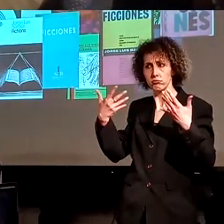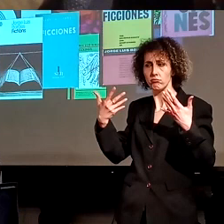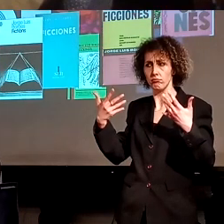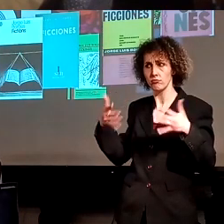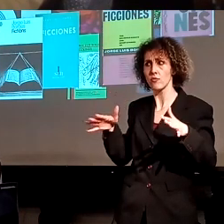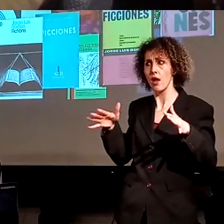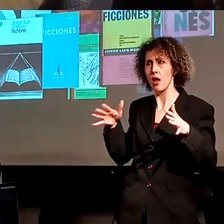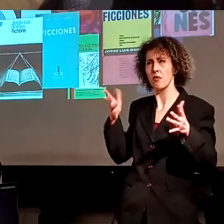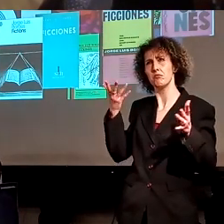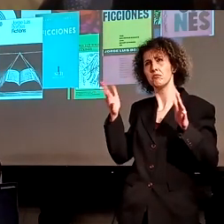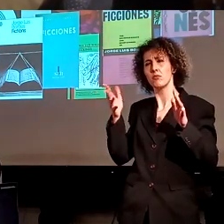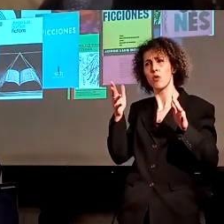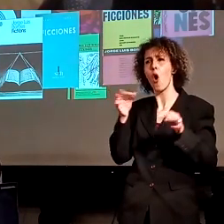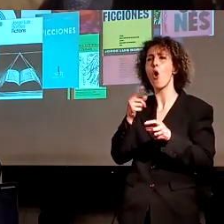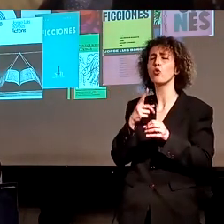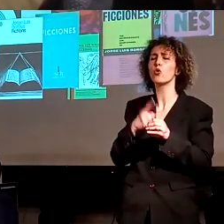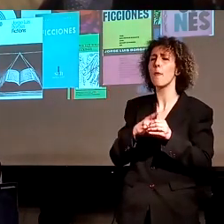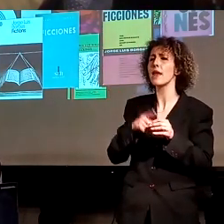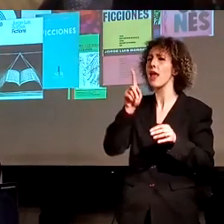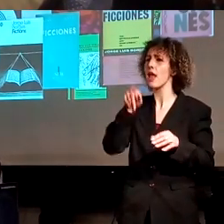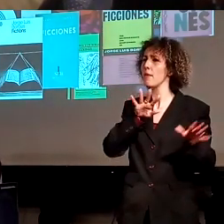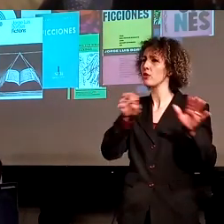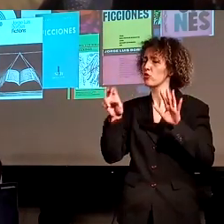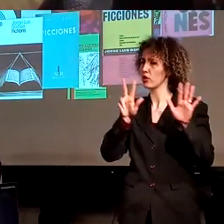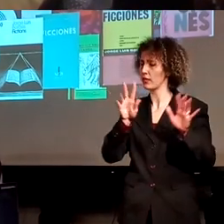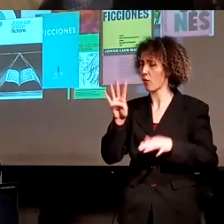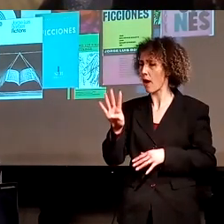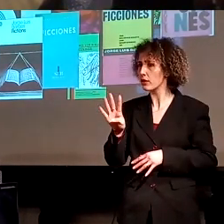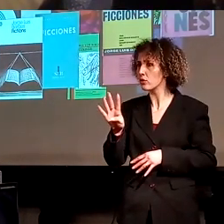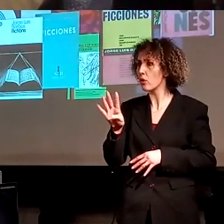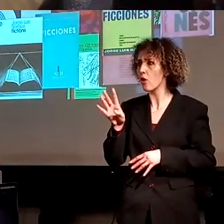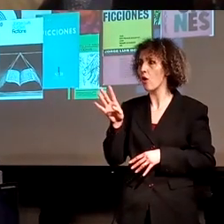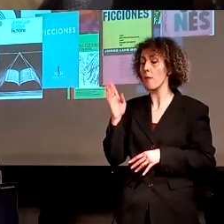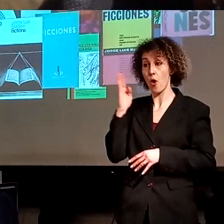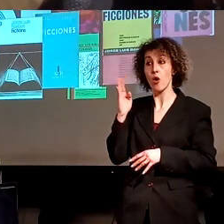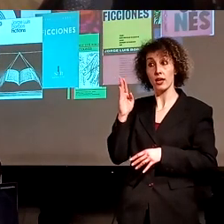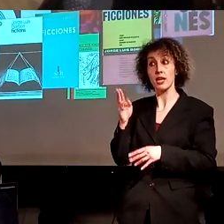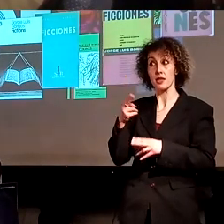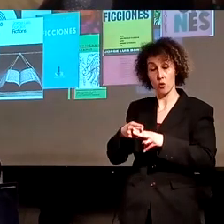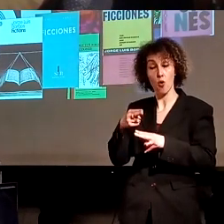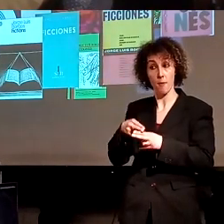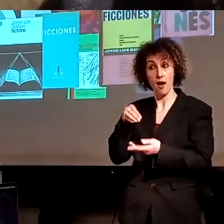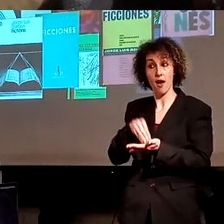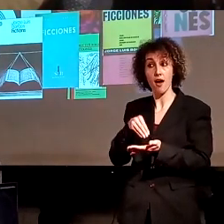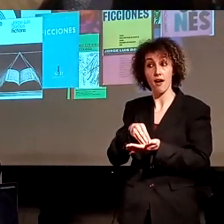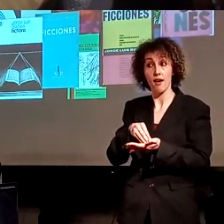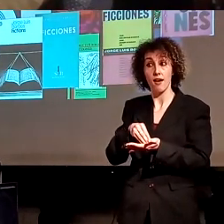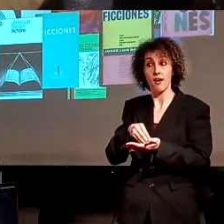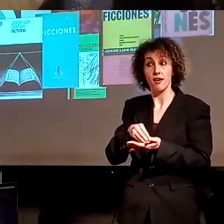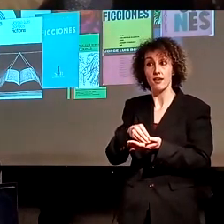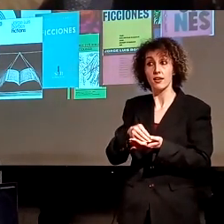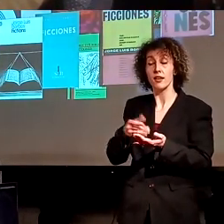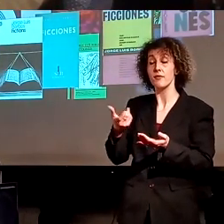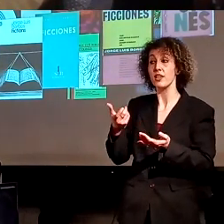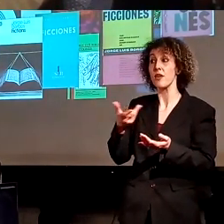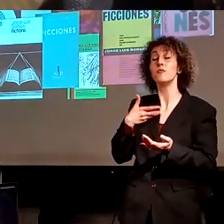nell'ottobre 84 lui era qui perché ero era roma perché di dove andare la laurea honoris